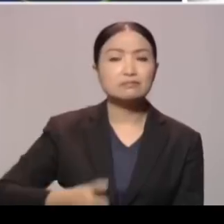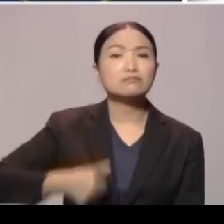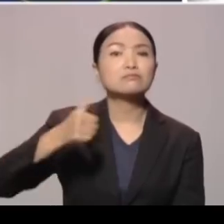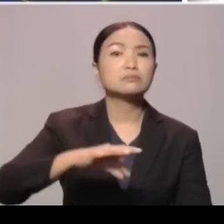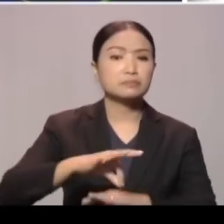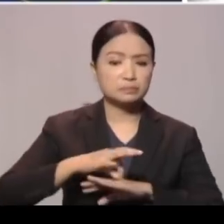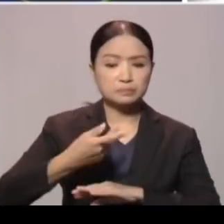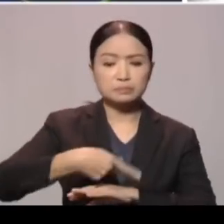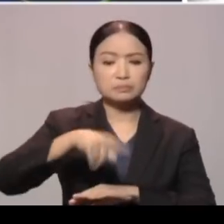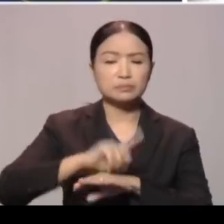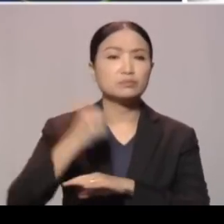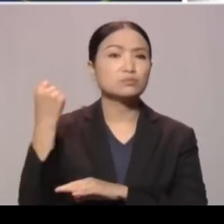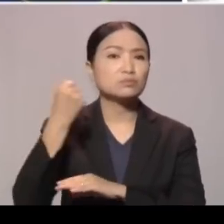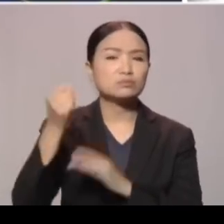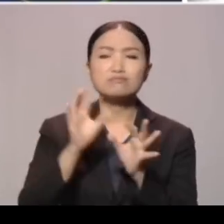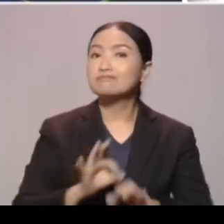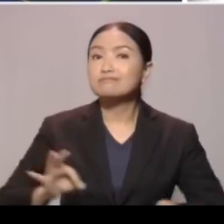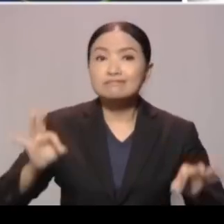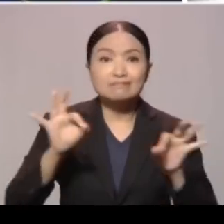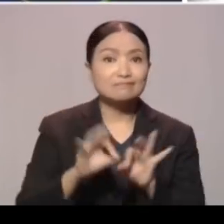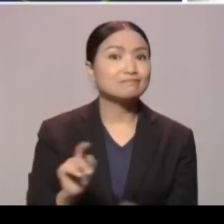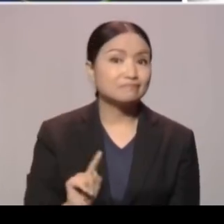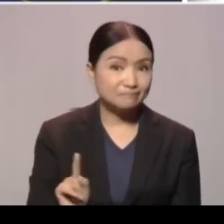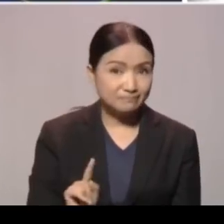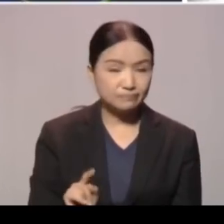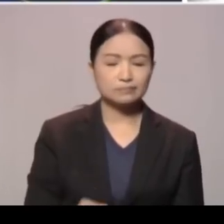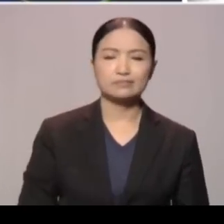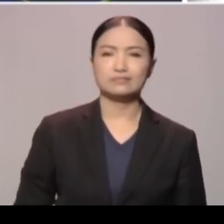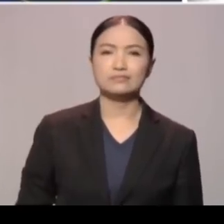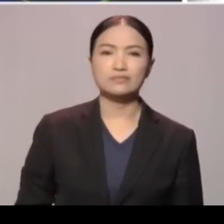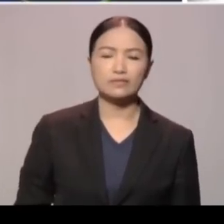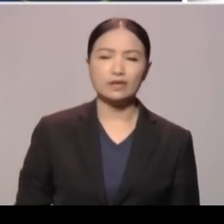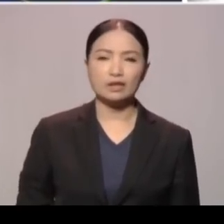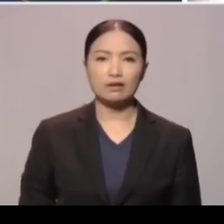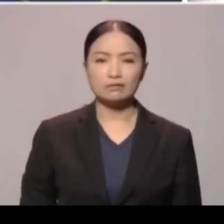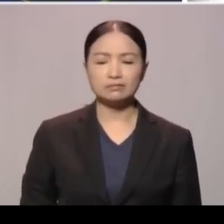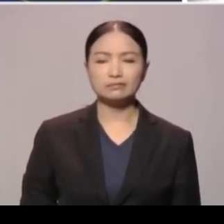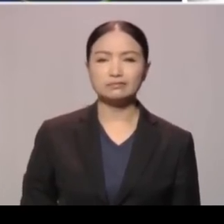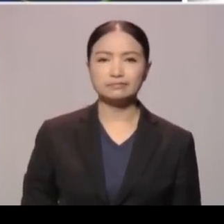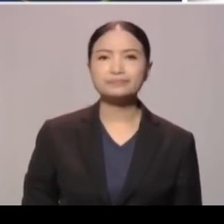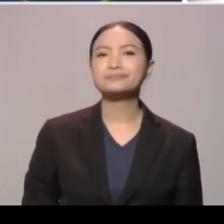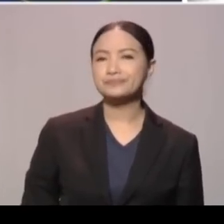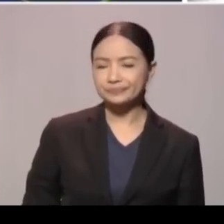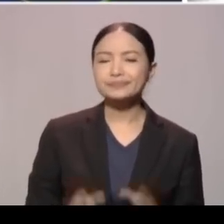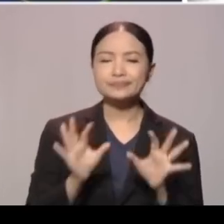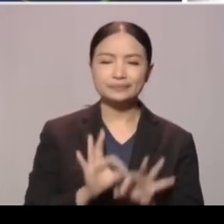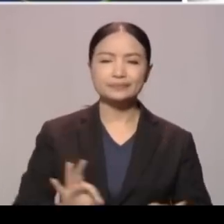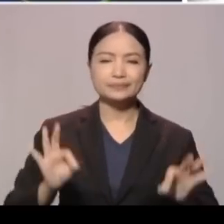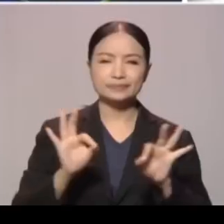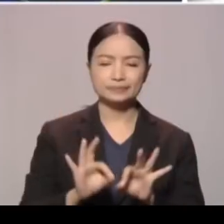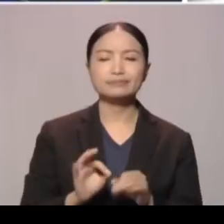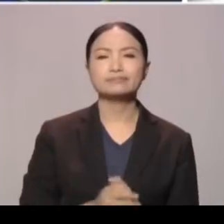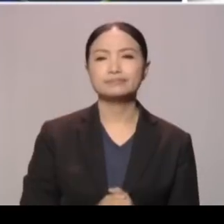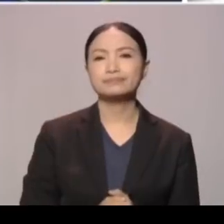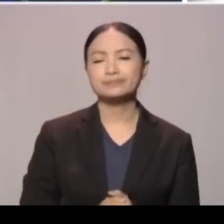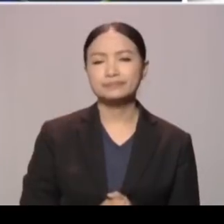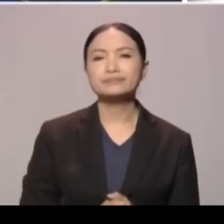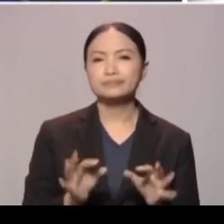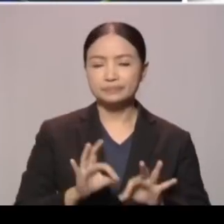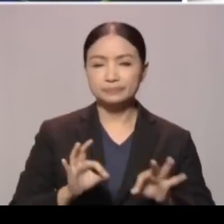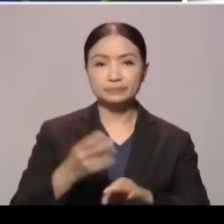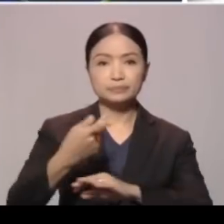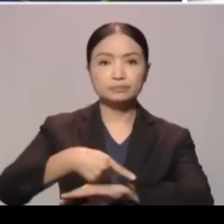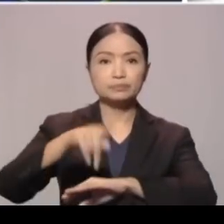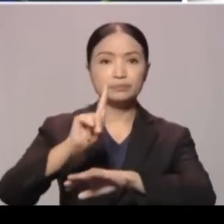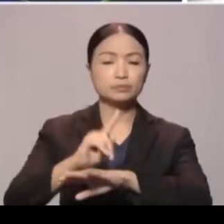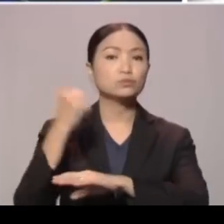น่งนี้ไปครองเหลือเกินมันมีความสำคัญยังไงบ้างคะอาจารย ์คือมันมีความสำคัญในเชิงหลักการก่อนนะก็คือประธาน